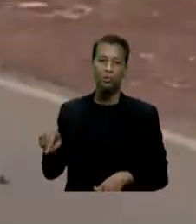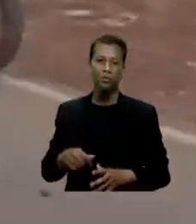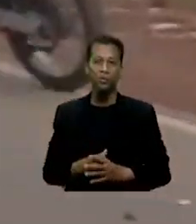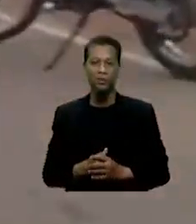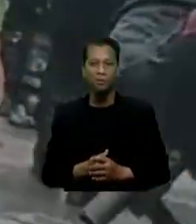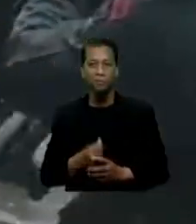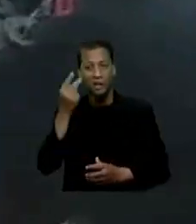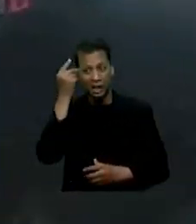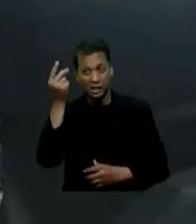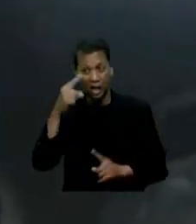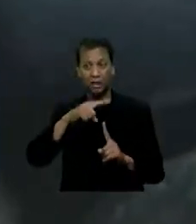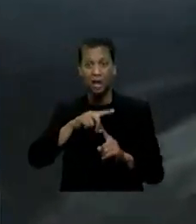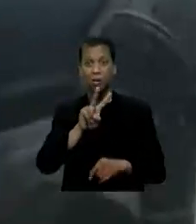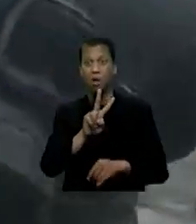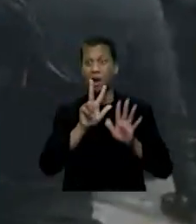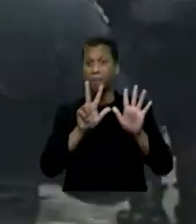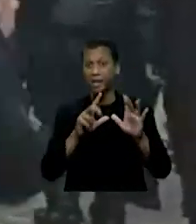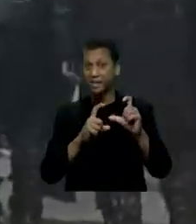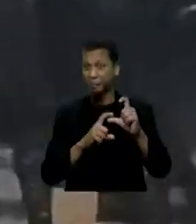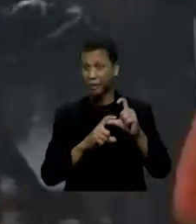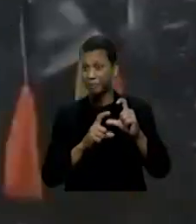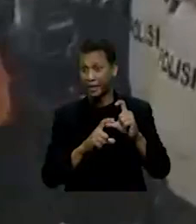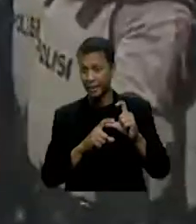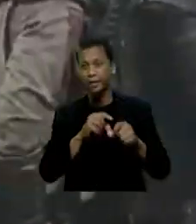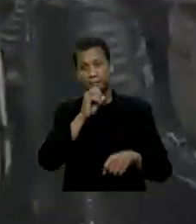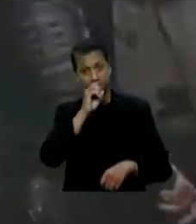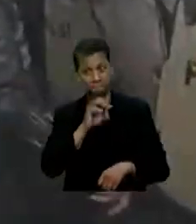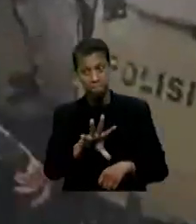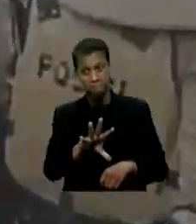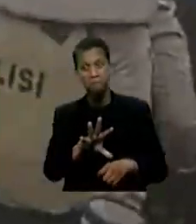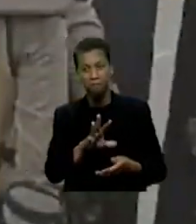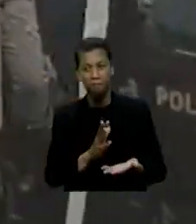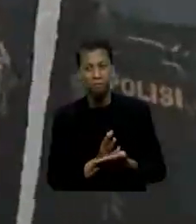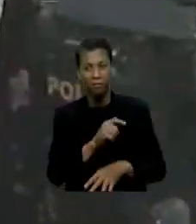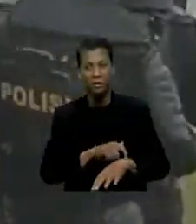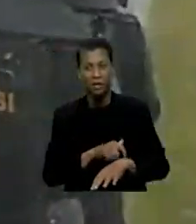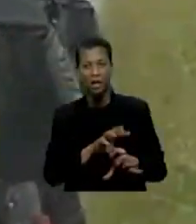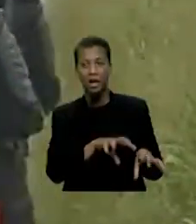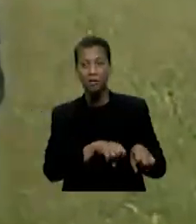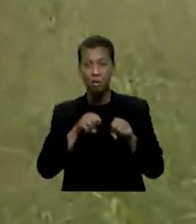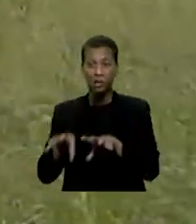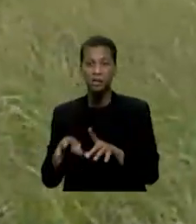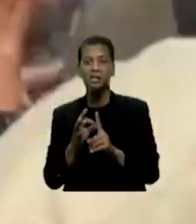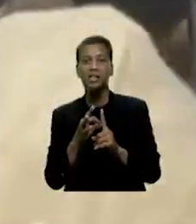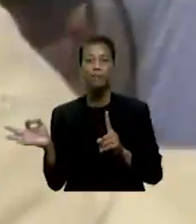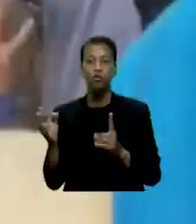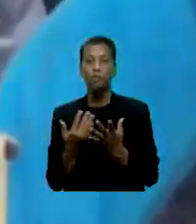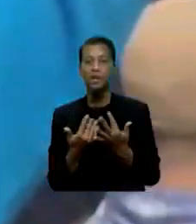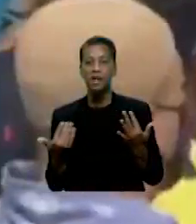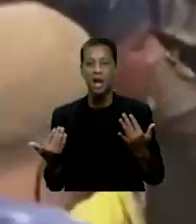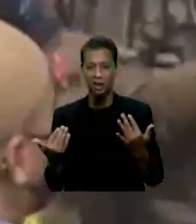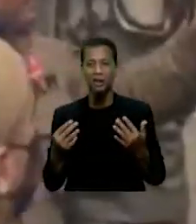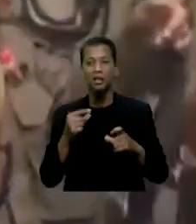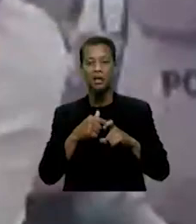Rencananya tanggal 28 September disebut sebagai batas akhir permasalahan terkait relokasi ribuan warga Rempang, terutama warga yang berada di 16